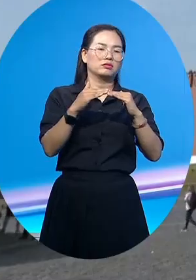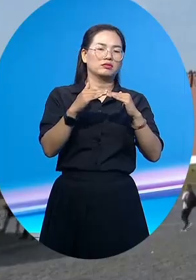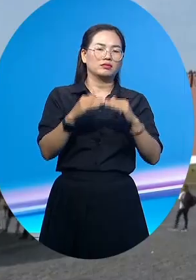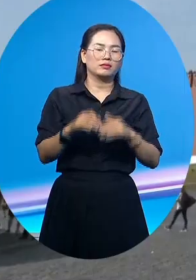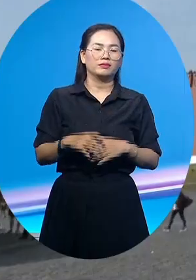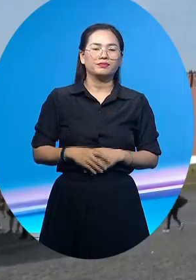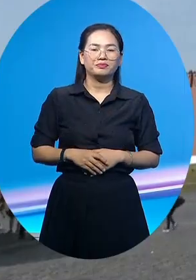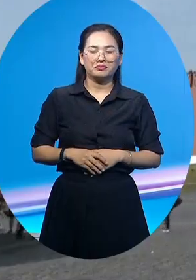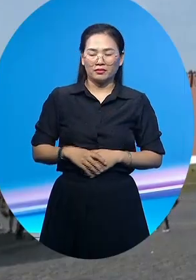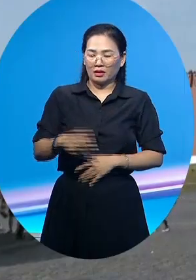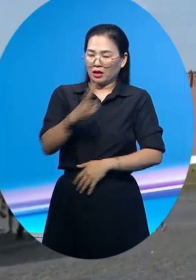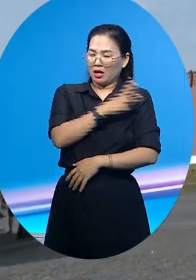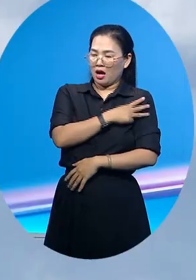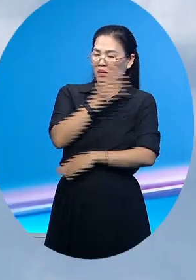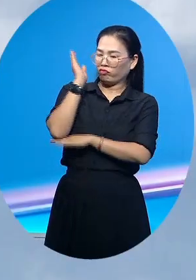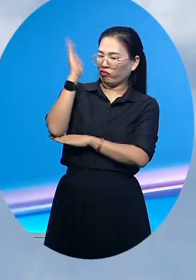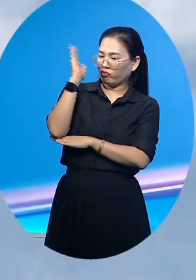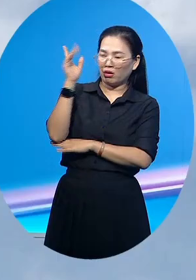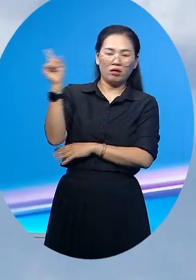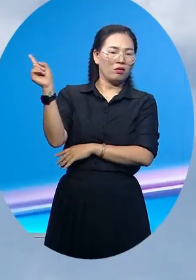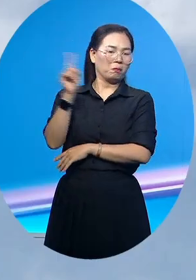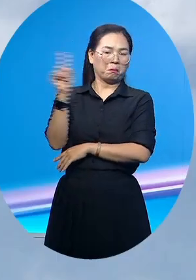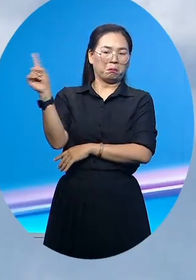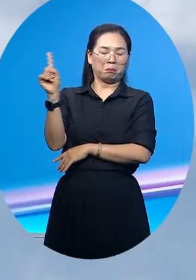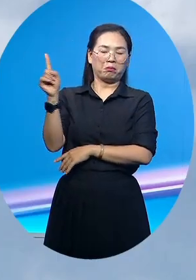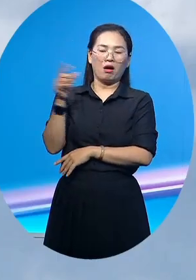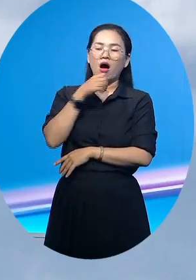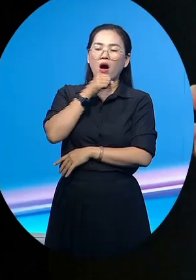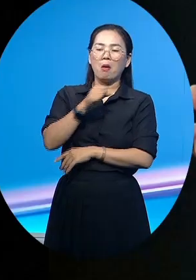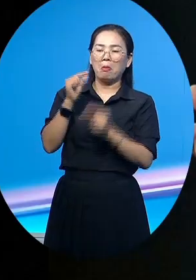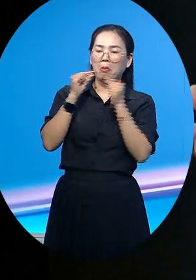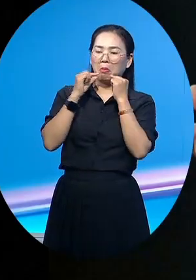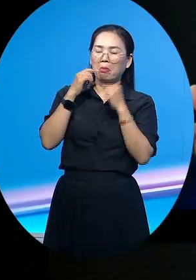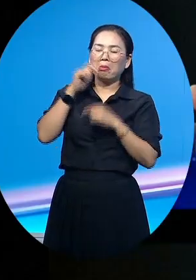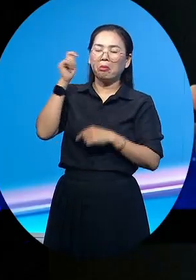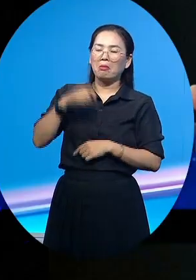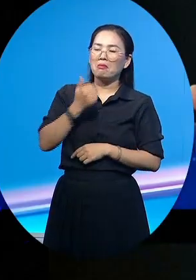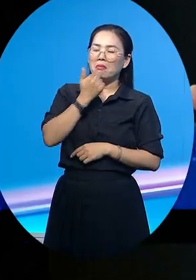sau đó phía Nga đã lên tiếng bắt bỏ tuyên bố của ông series